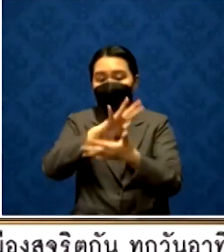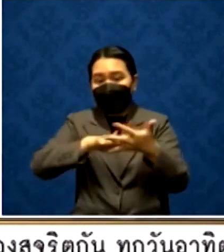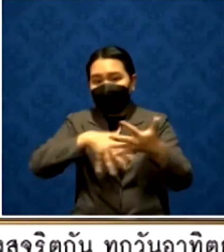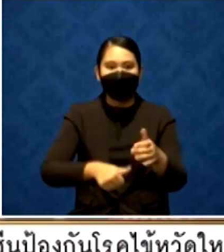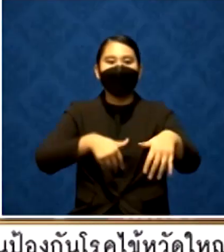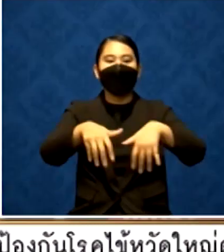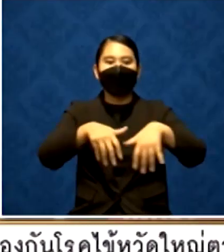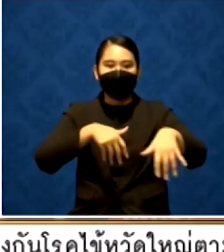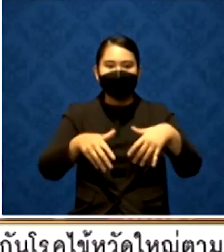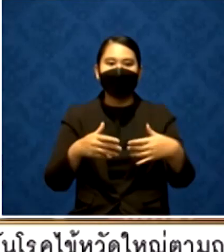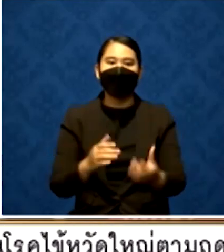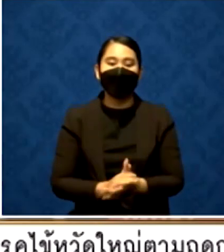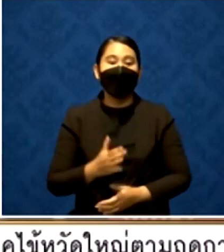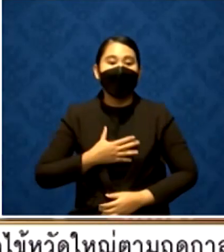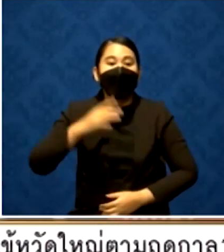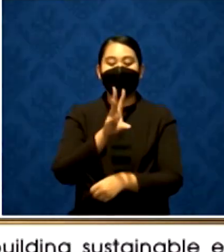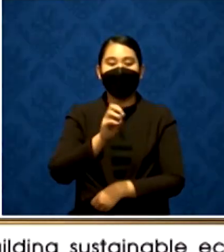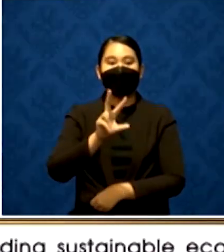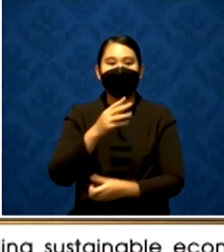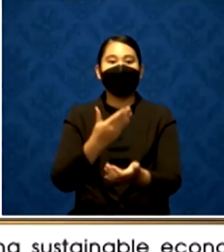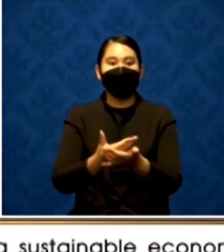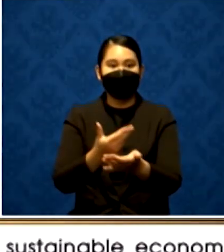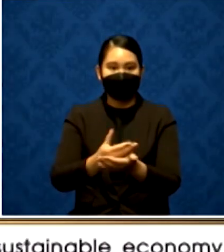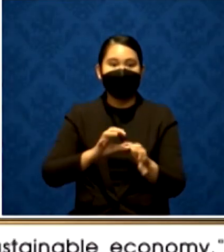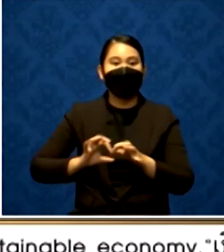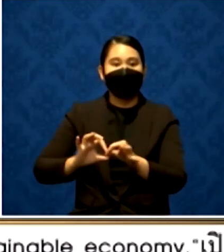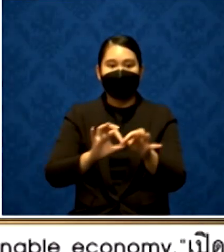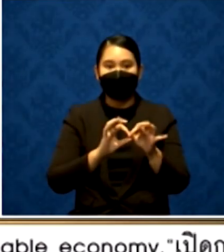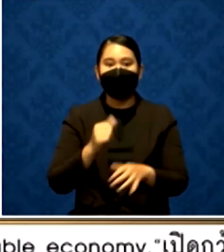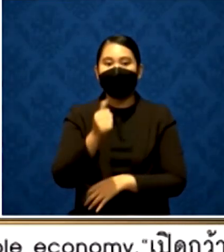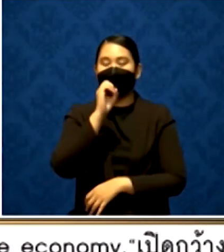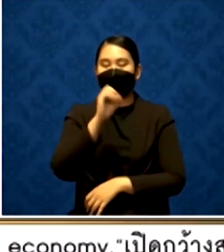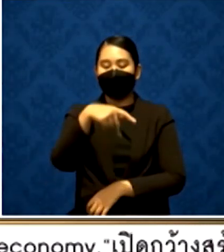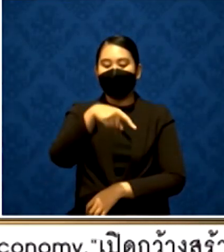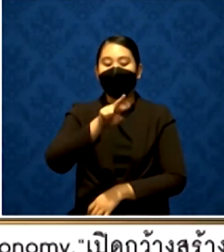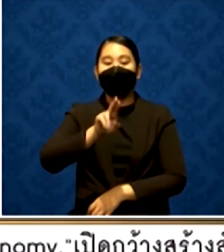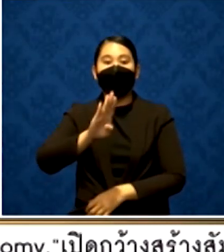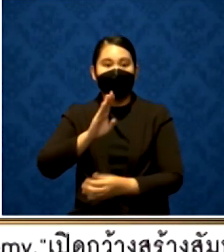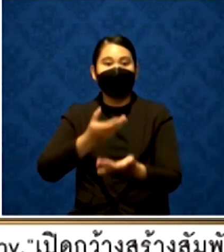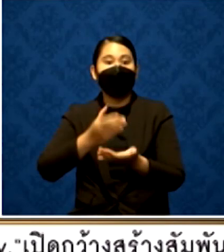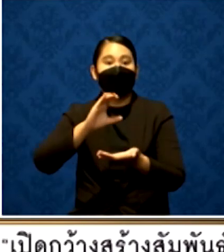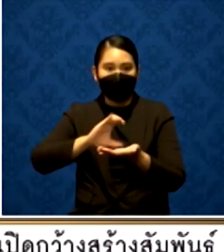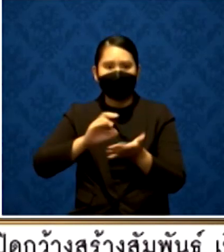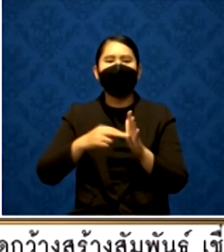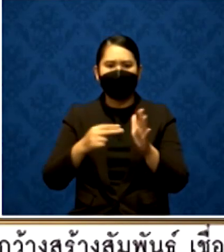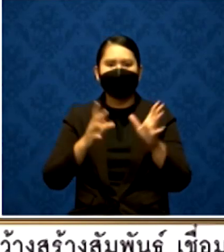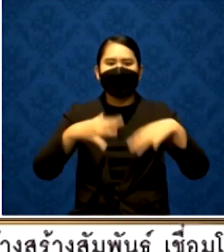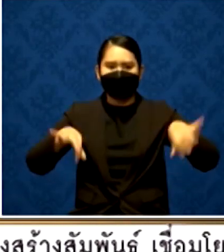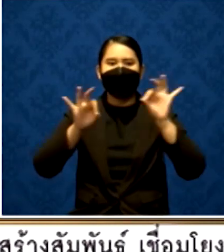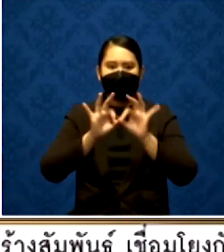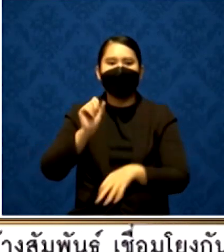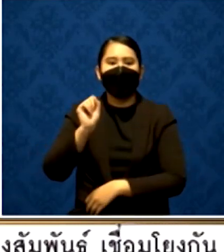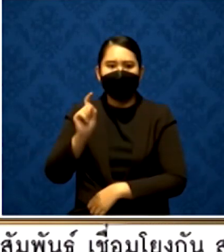ปรายครั้งที่แล้วก็มีตั๋วช้างครั้งนี้ก็มีตั๋วช้างอีกก็บอกว่าในฐานะที่พลเอกประยุทธ์เป็นนายกรัฐมนตรีและรัฐมนตรีกลาโห